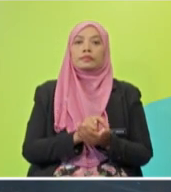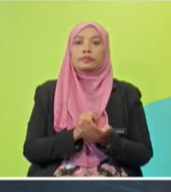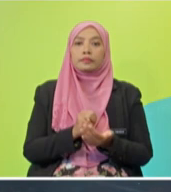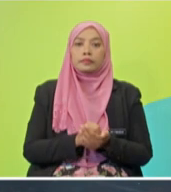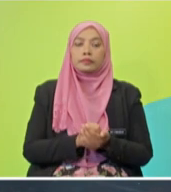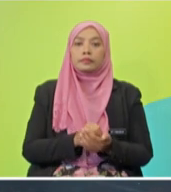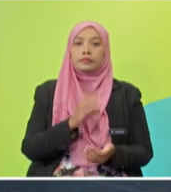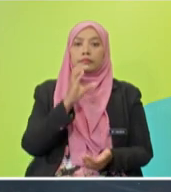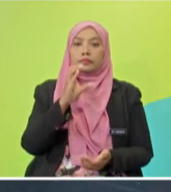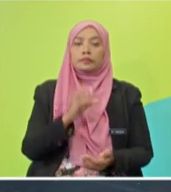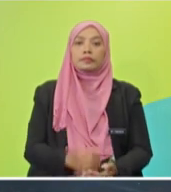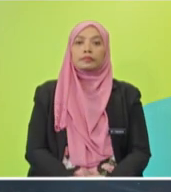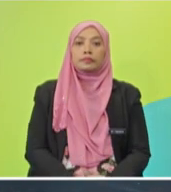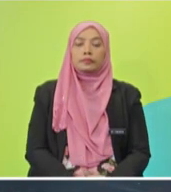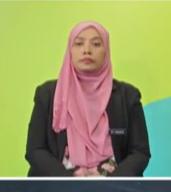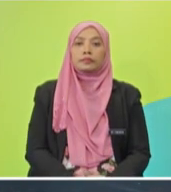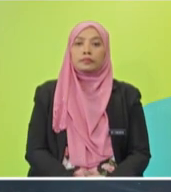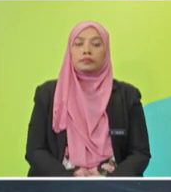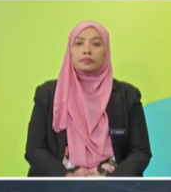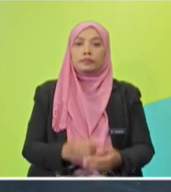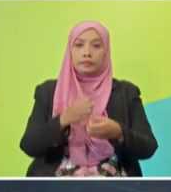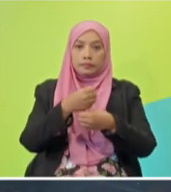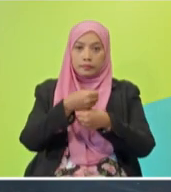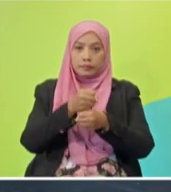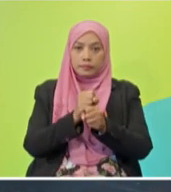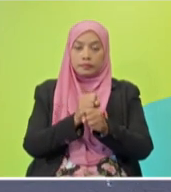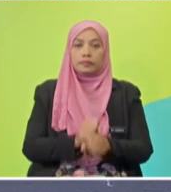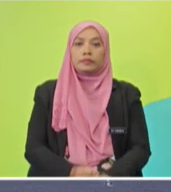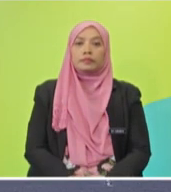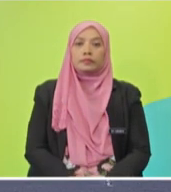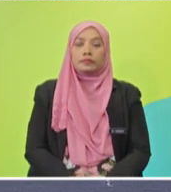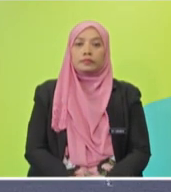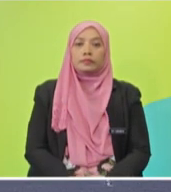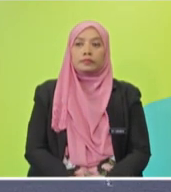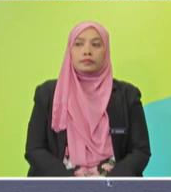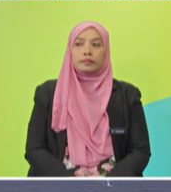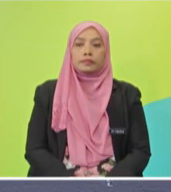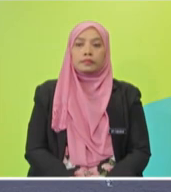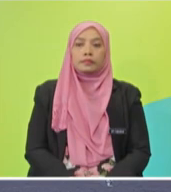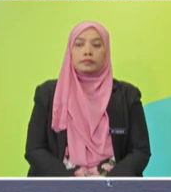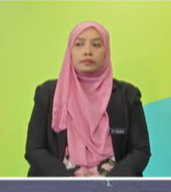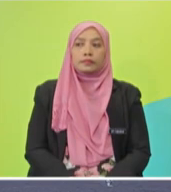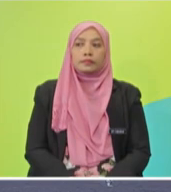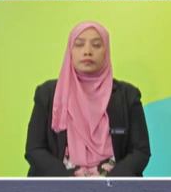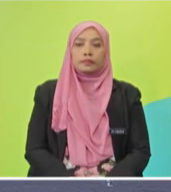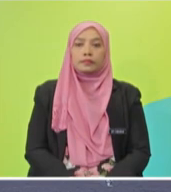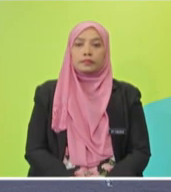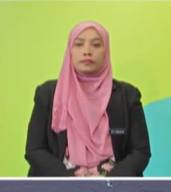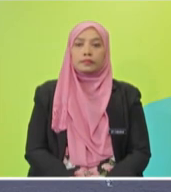benda ini dalam bentuk 2 nisbah 3 nisbah